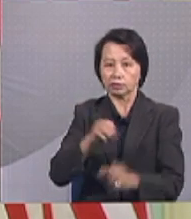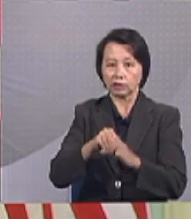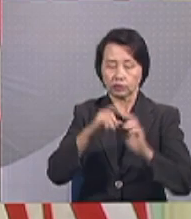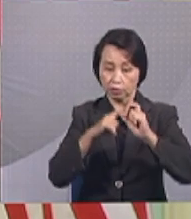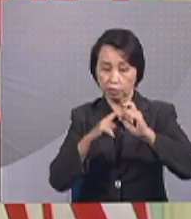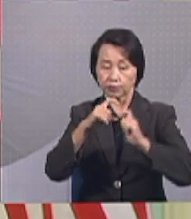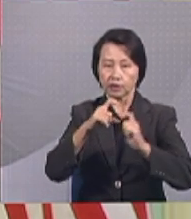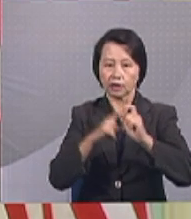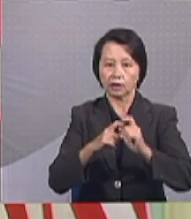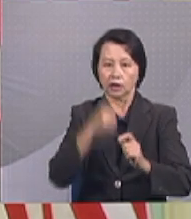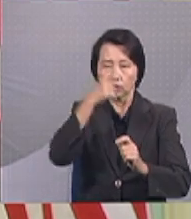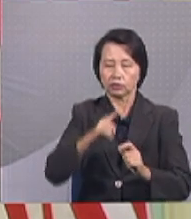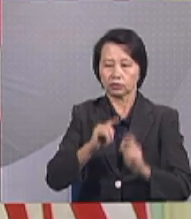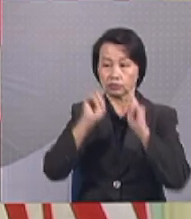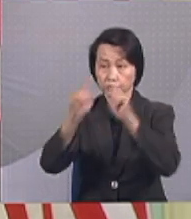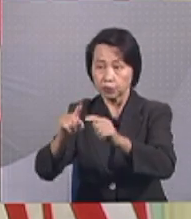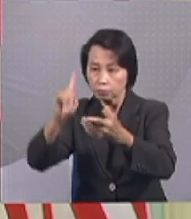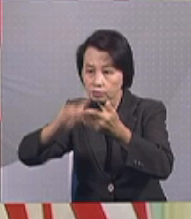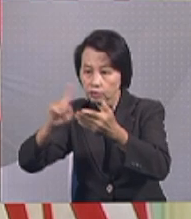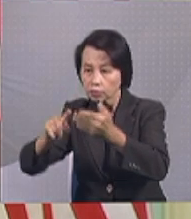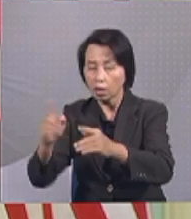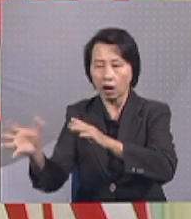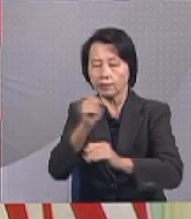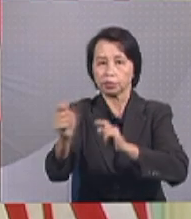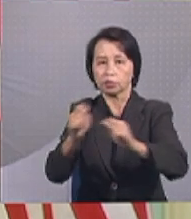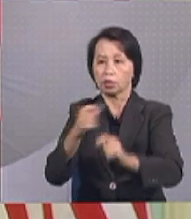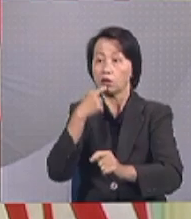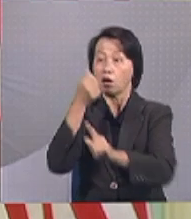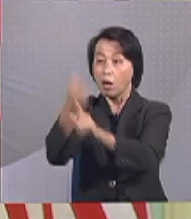DBKL untuk mengambil tindakan tutup